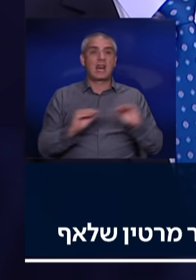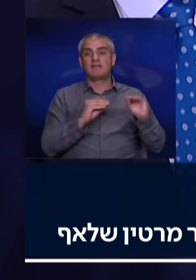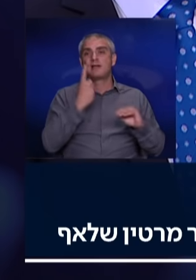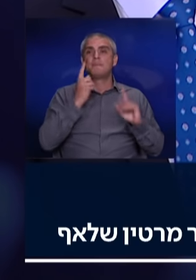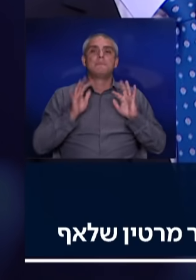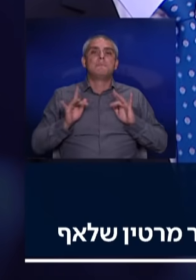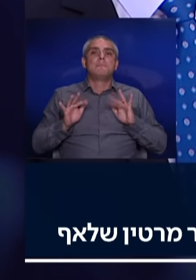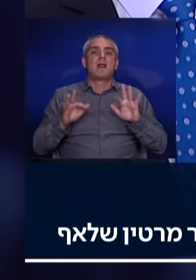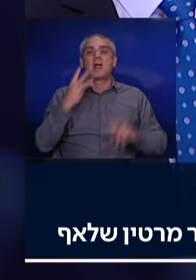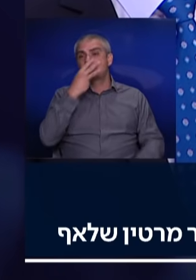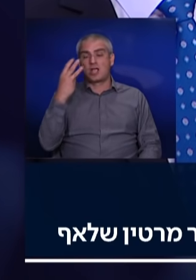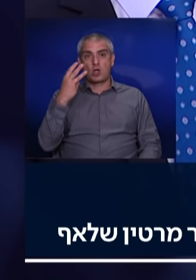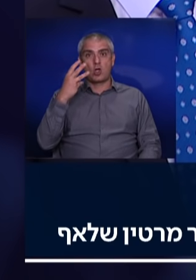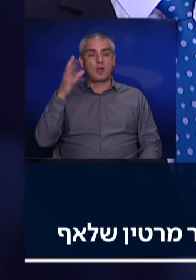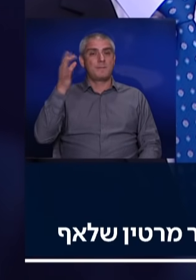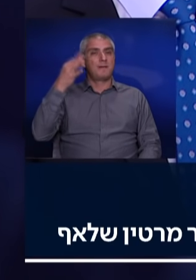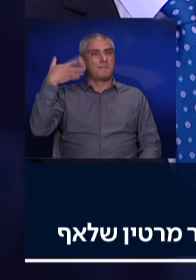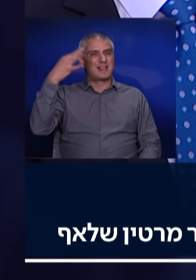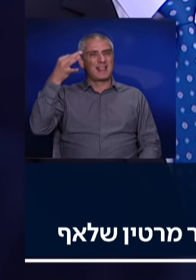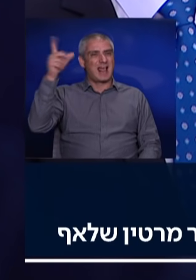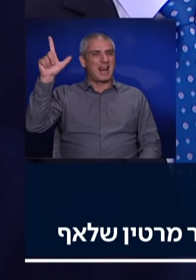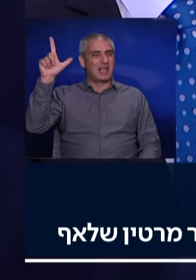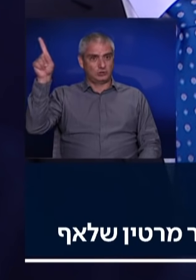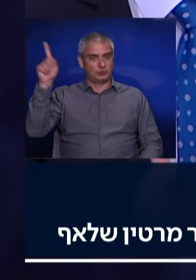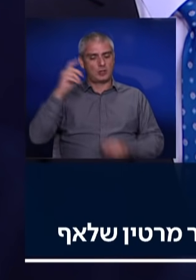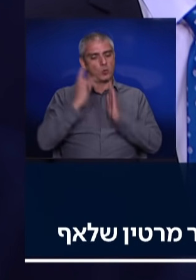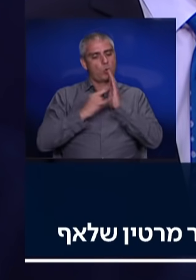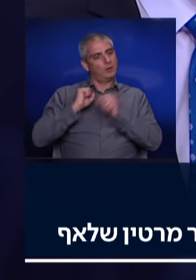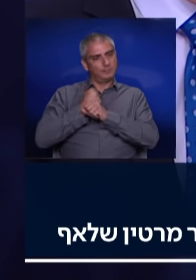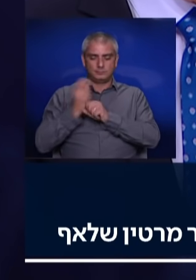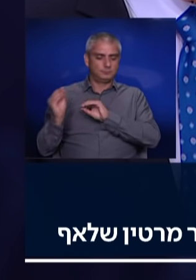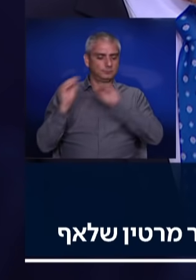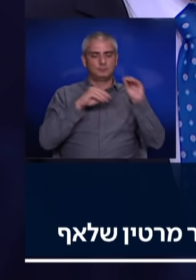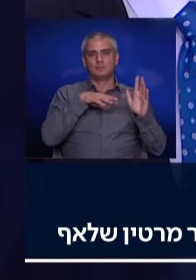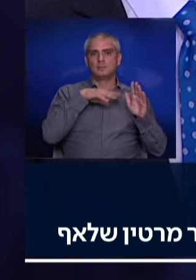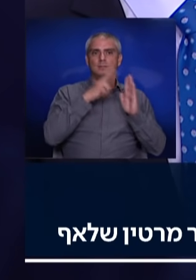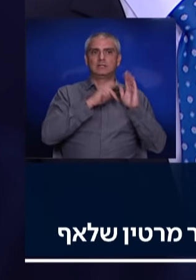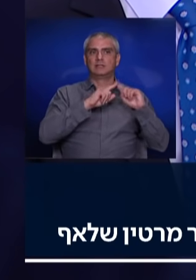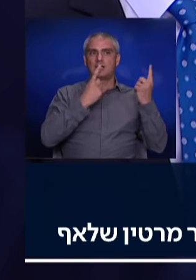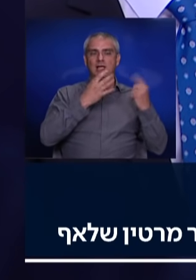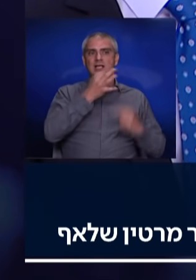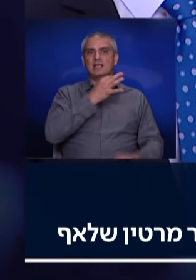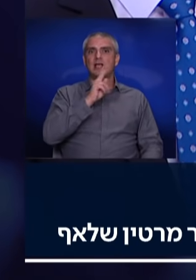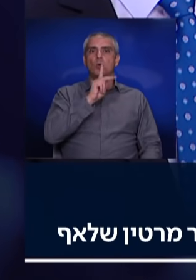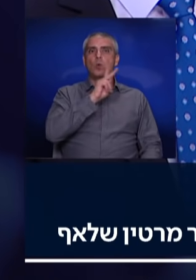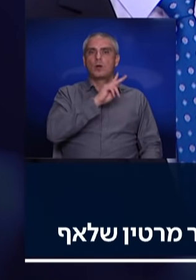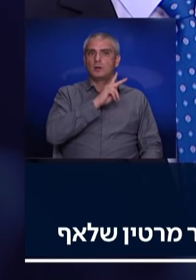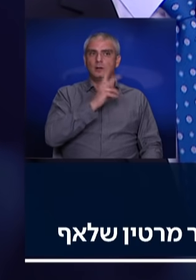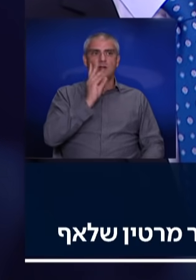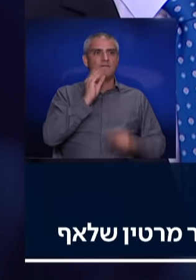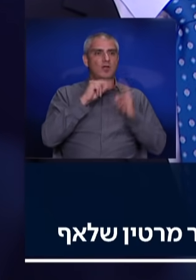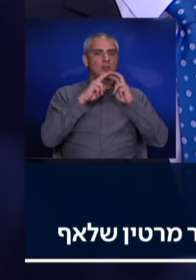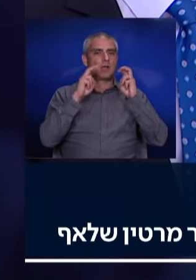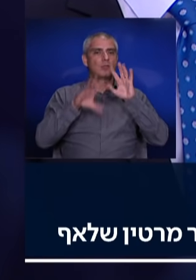כמיליארד אירו מליכטנשטיין, שהקשיחה את חוקי המס שלה למקלט מס אחר. יי קוק ועוד משהו על עמותות